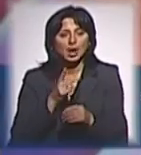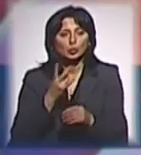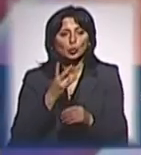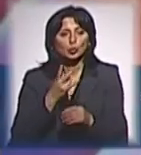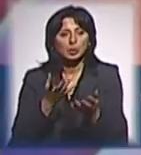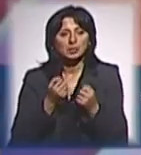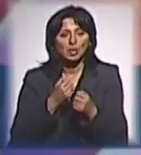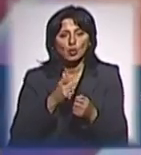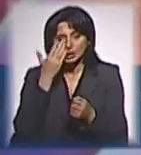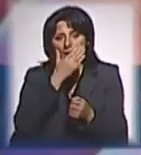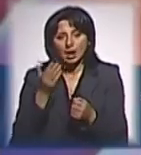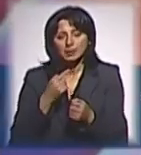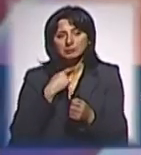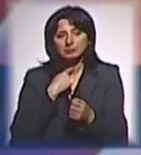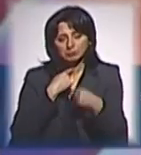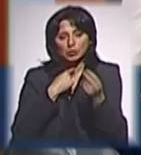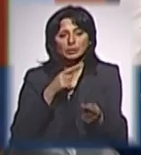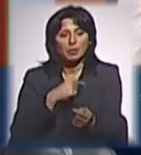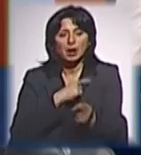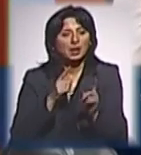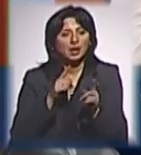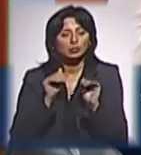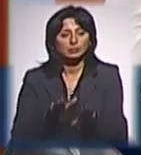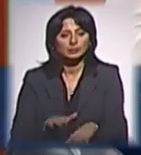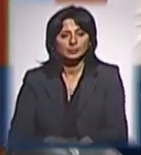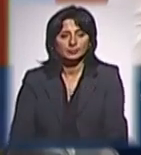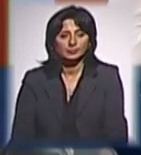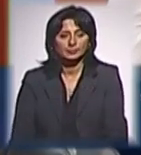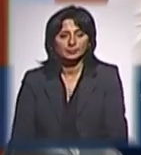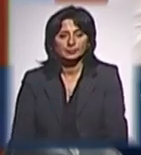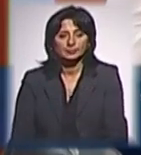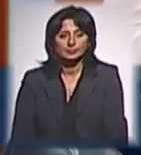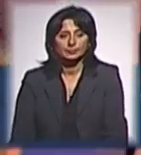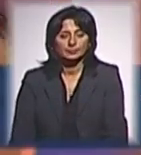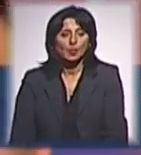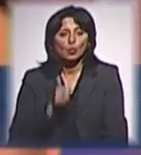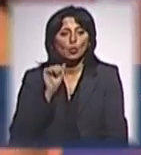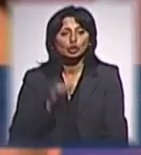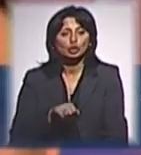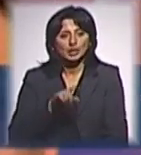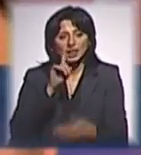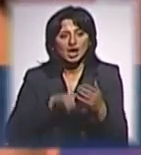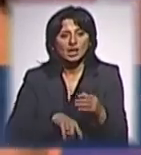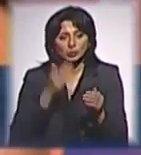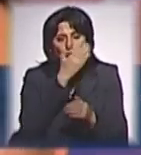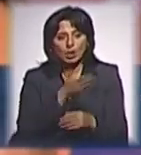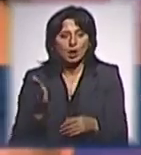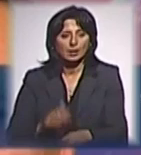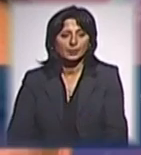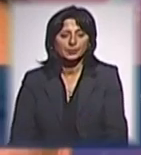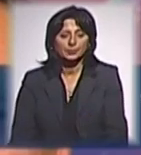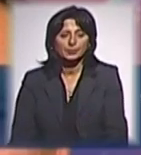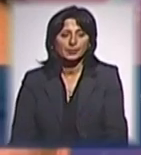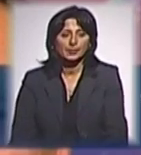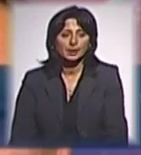უნდა მიიღოს ამ მრჩეველმა მაინც და მაინც თქვენ სასარგებლოდ გადაწყვეტილება? როგორ შეგიძლიათ დაარწმუნოთ ახლა ისინი? კი